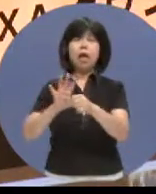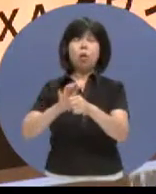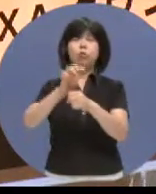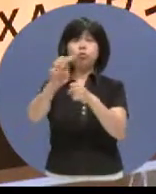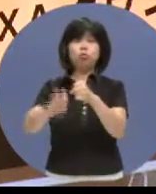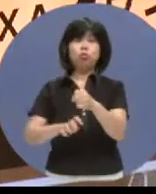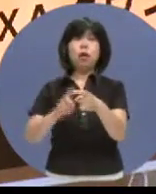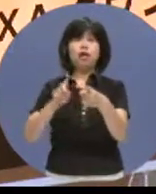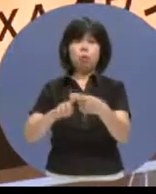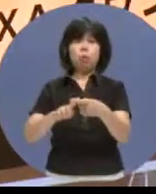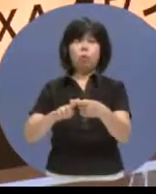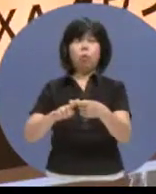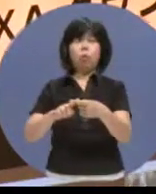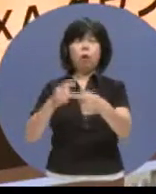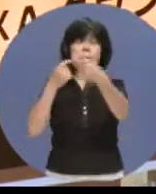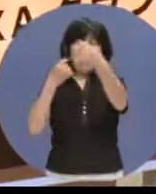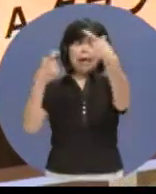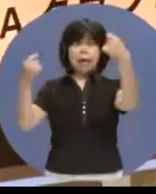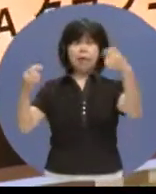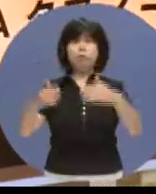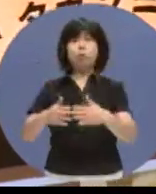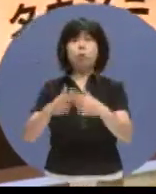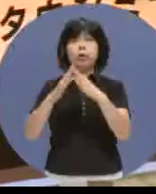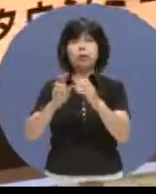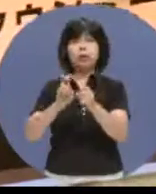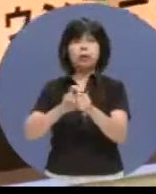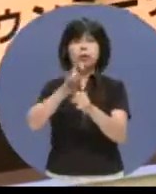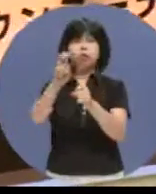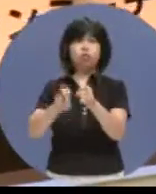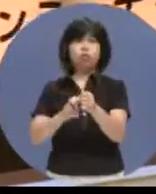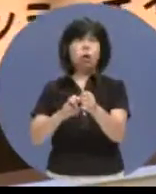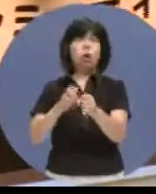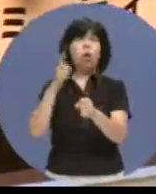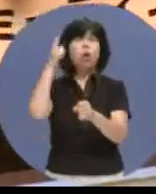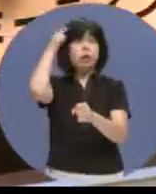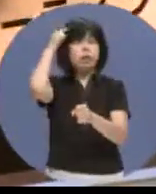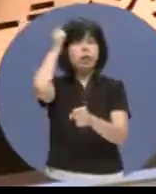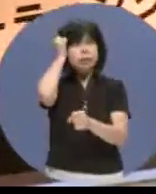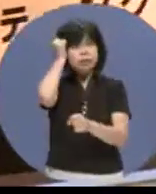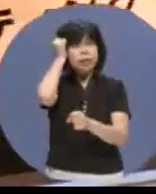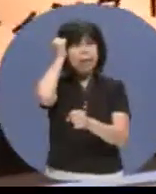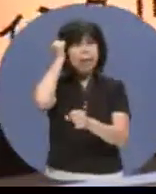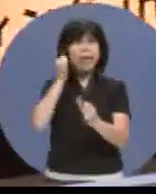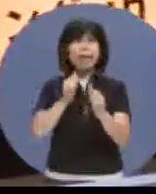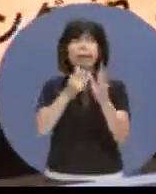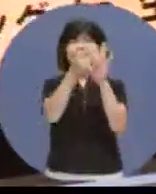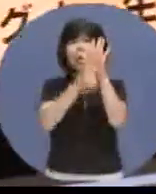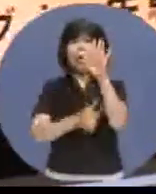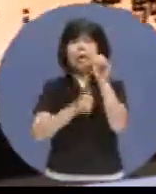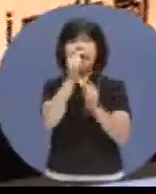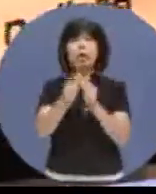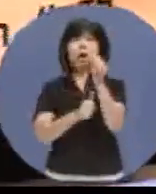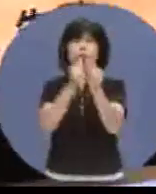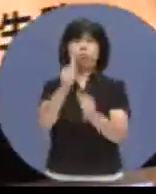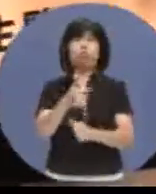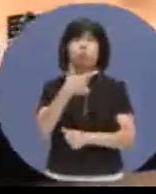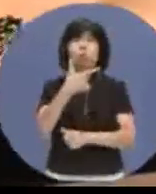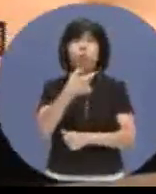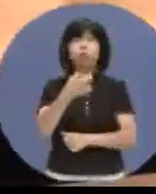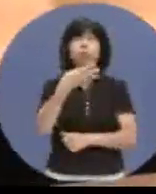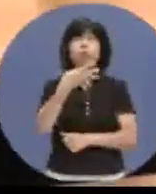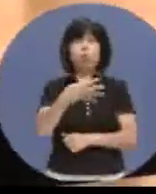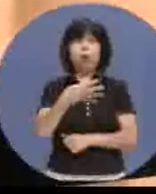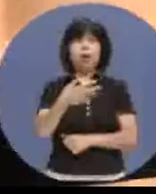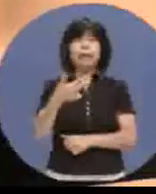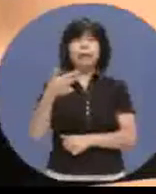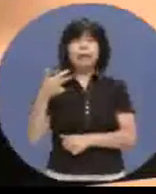と同大学創立20周年を記念して第64回 JAXA タウンミーティング in